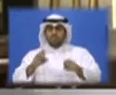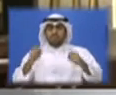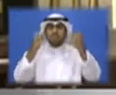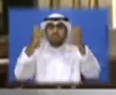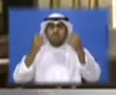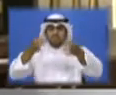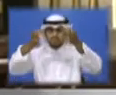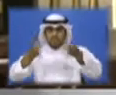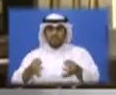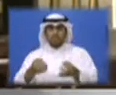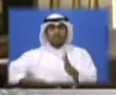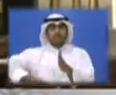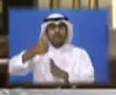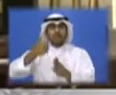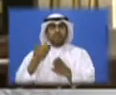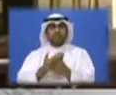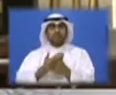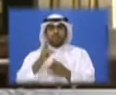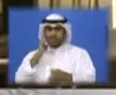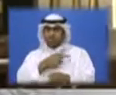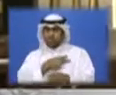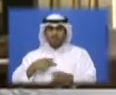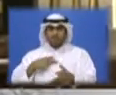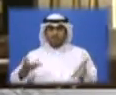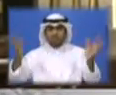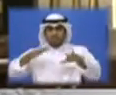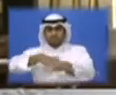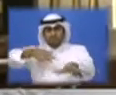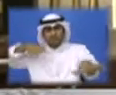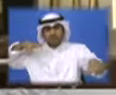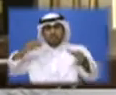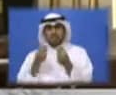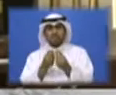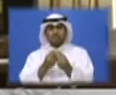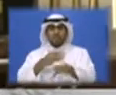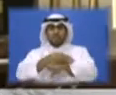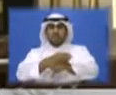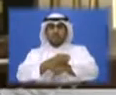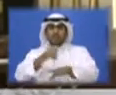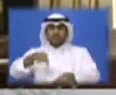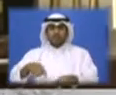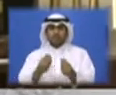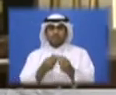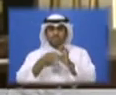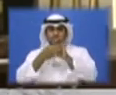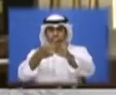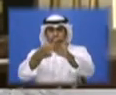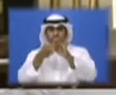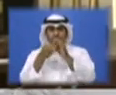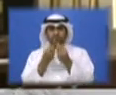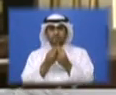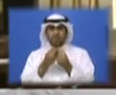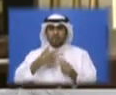الإنشاءات والمقاولات ففيها ما يقارب تقريبا 300,000 عامل. لا أيضا الحمد لله نجحنا نجاح كامل في الربط بين